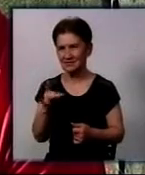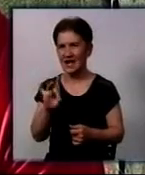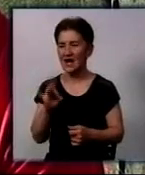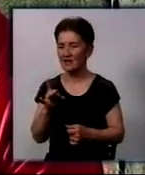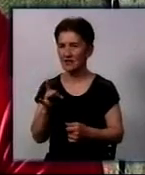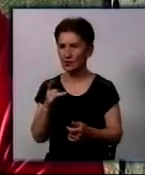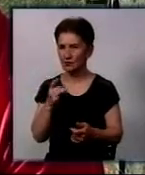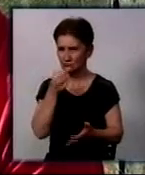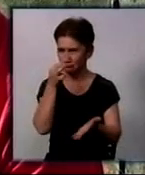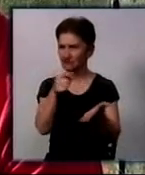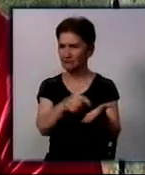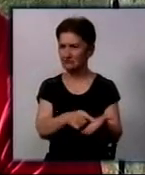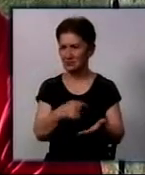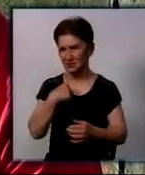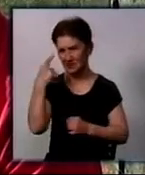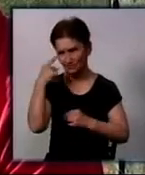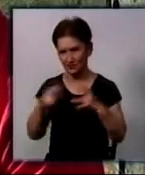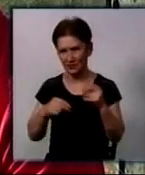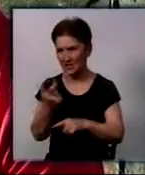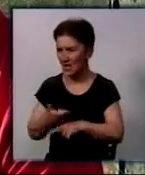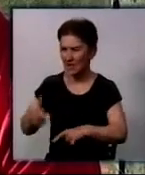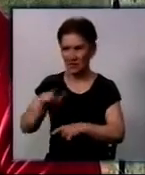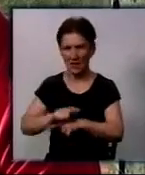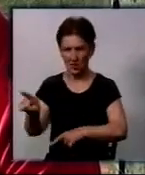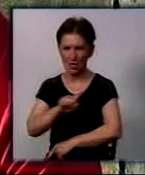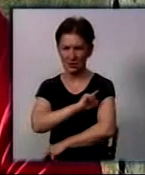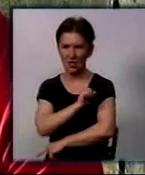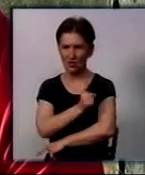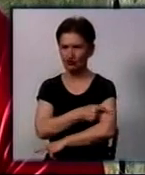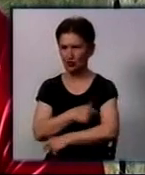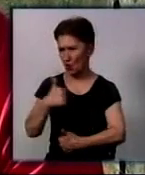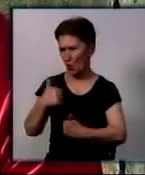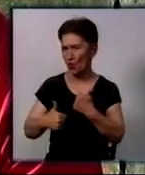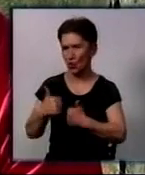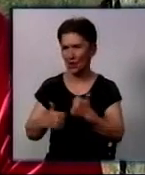оскільки я вважаю найсильніший наш конкурент був на тому чемпіонаті.